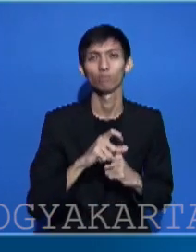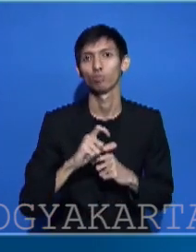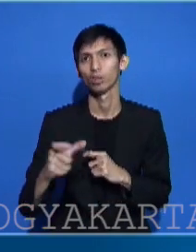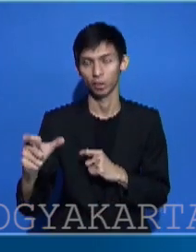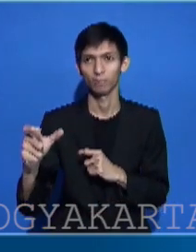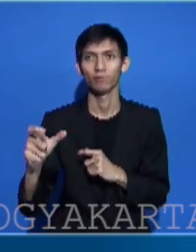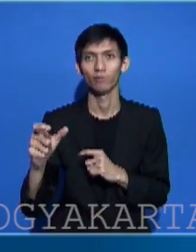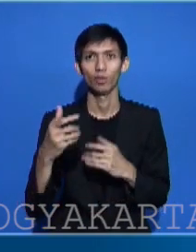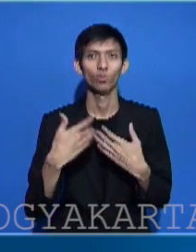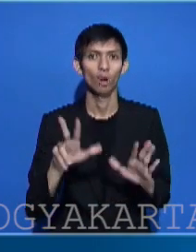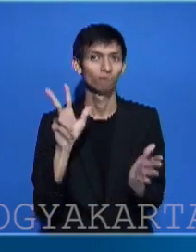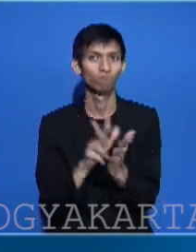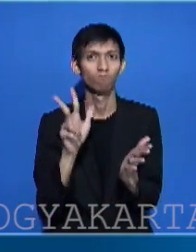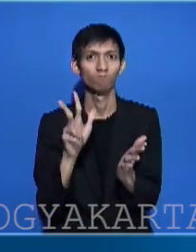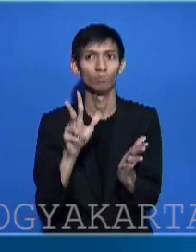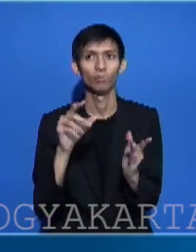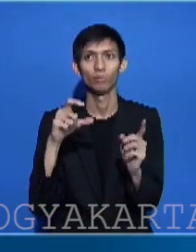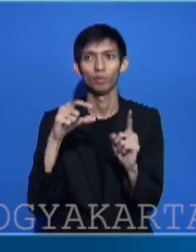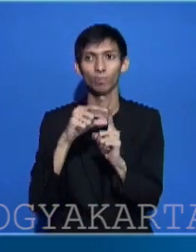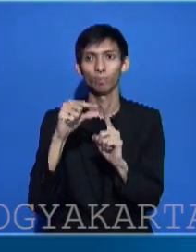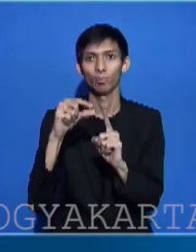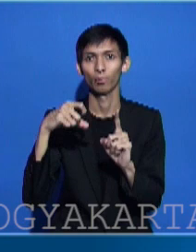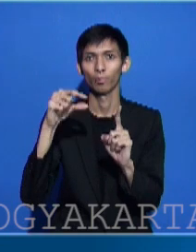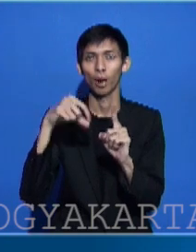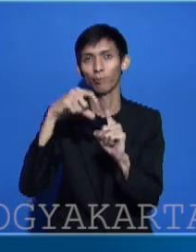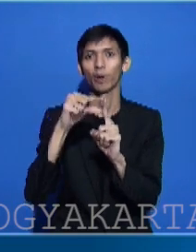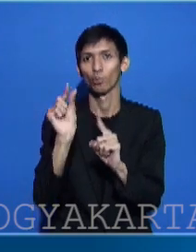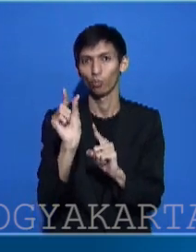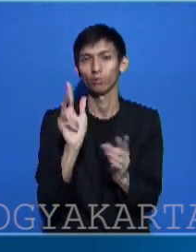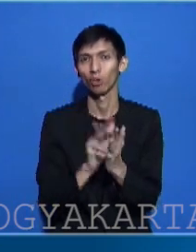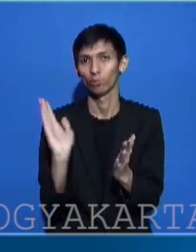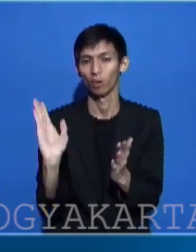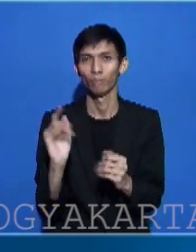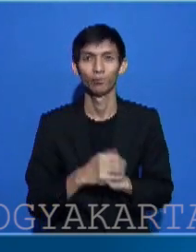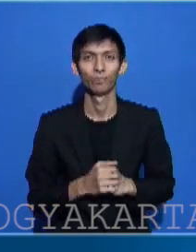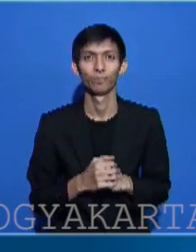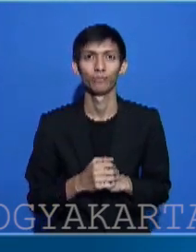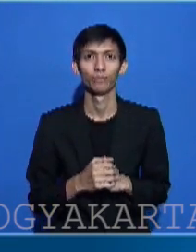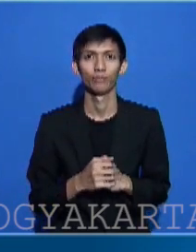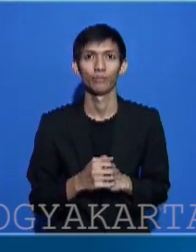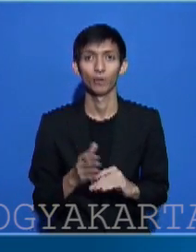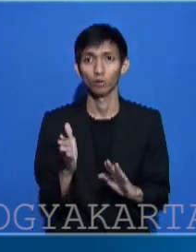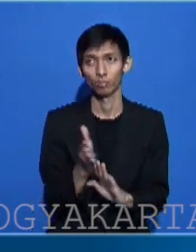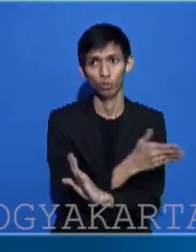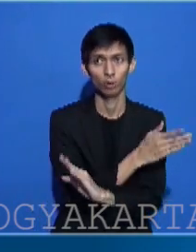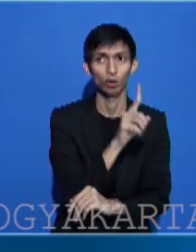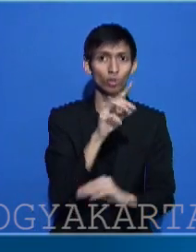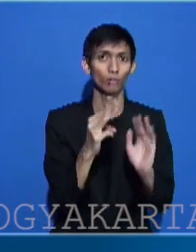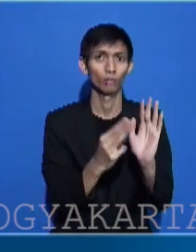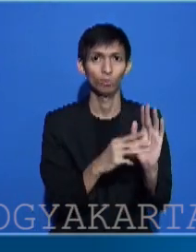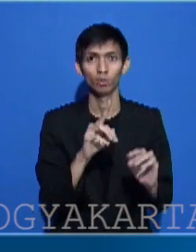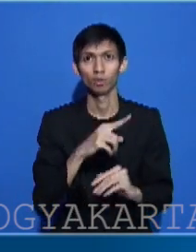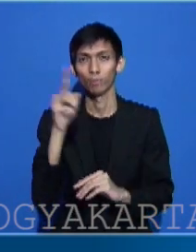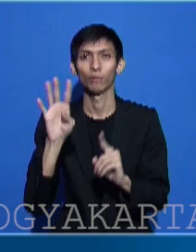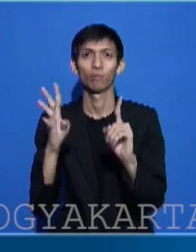ditetapkan oleh KPU dilakukan selama 14 hari dimulai pada senin tanggal 1 Mei 2023 hingga 14 Mei